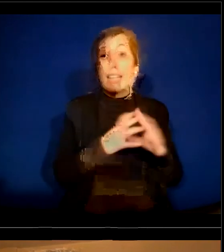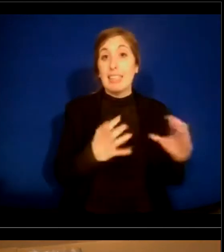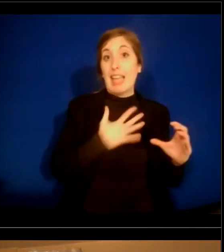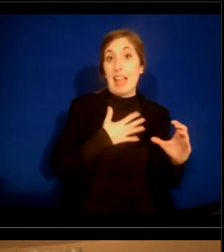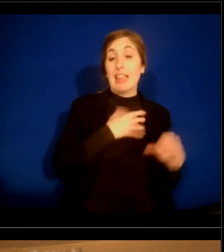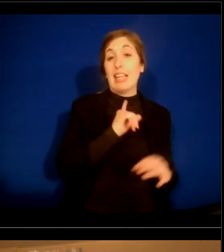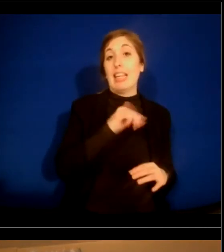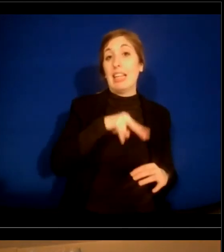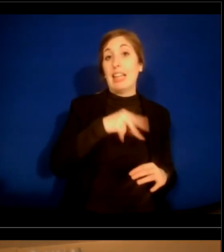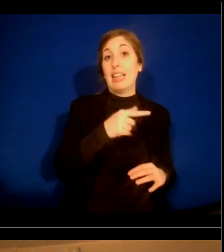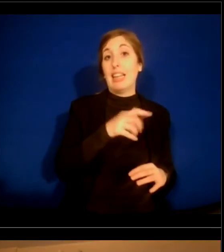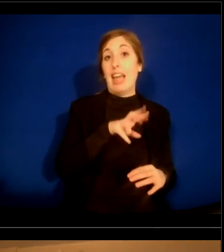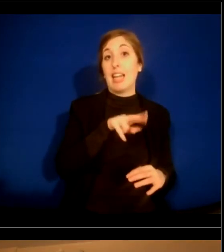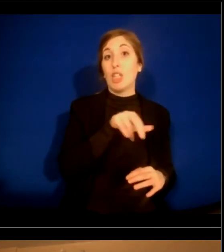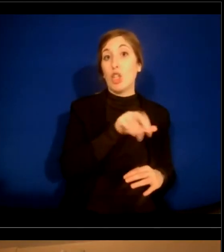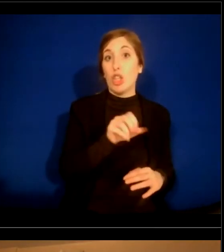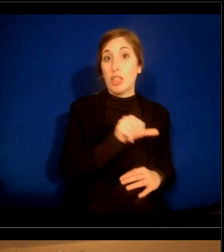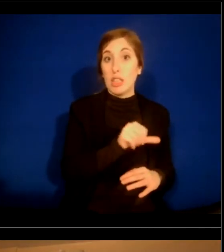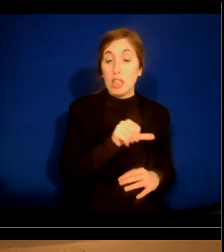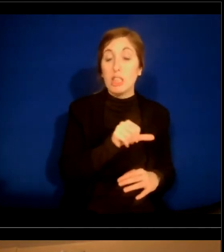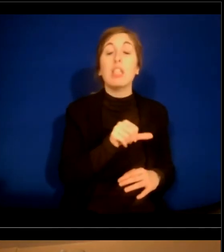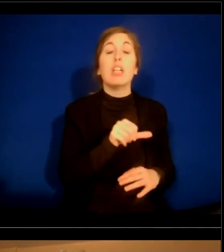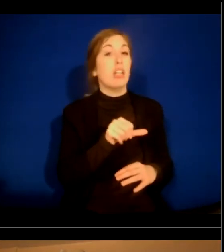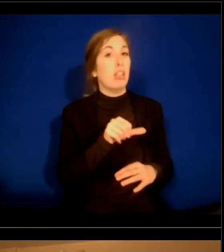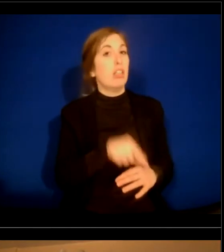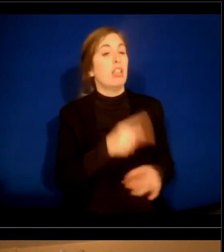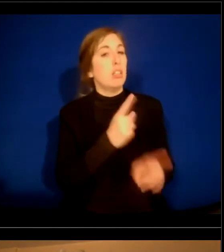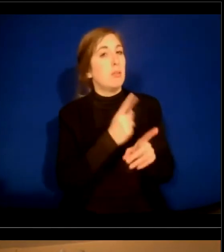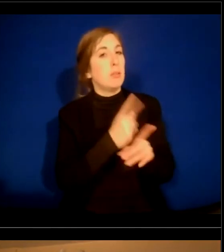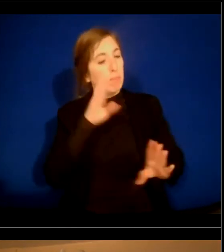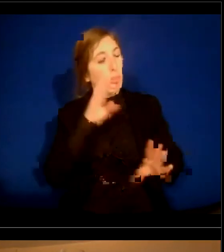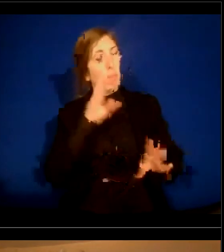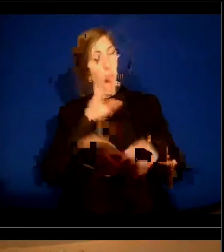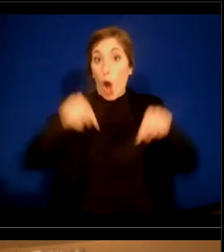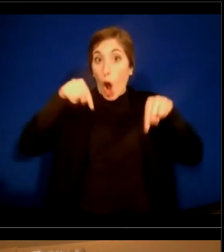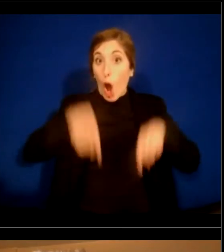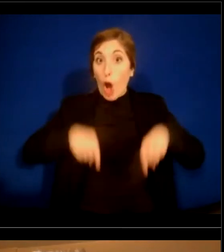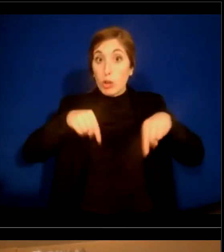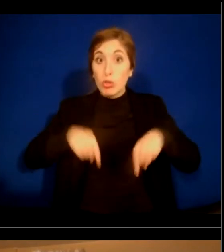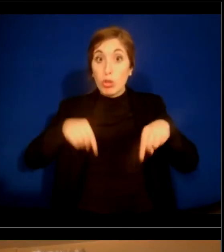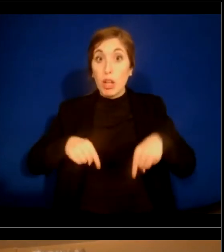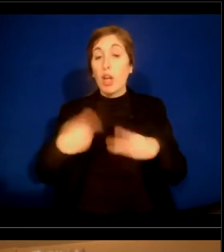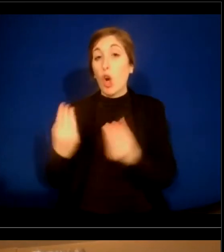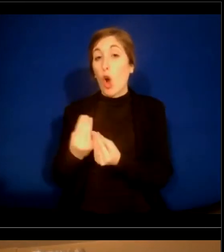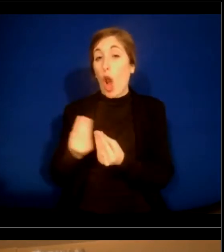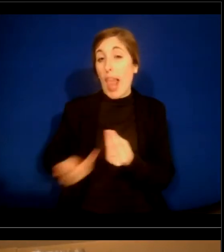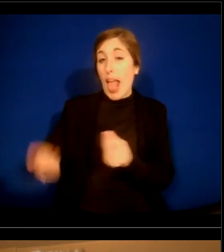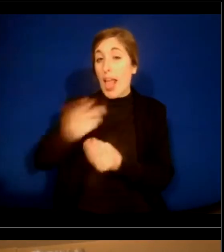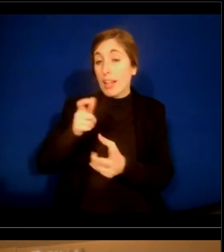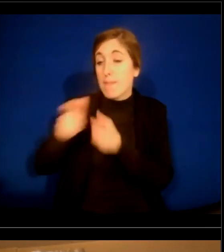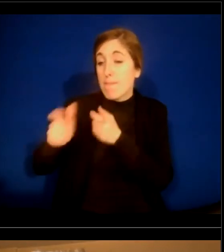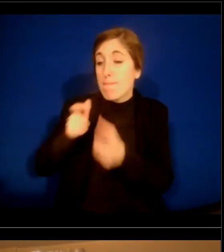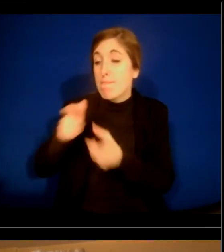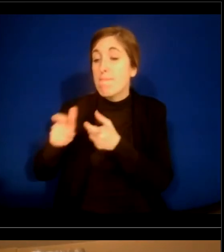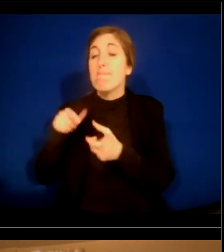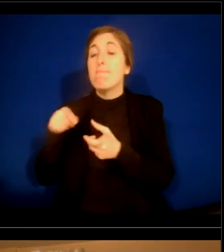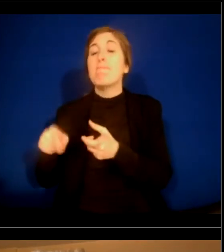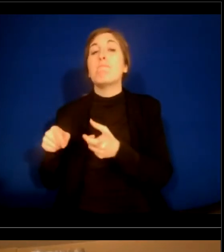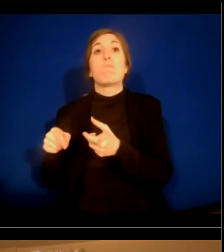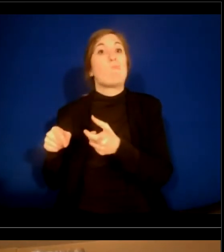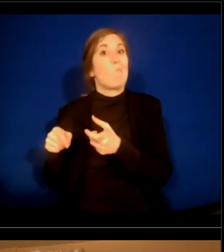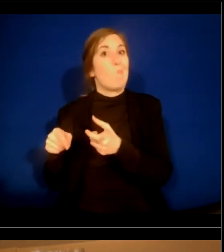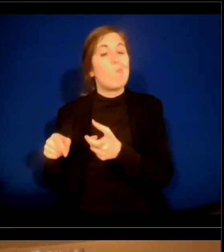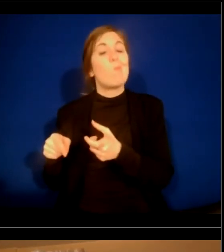uno scenario un po' più internazionale, un po' più globale, dove anche i paesi terzi, come può essere l'Italia, oltre alla